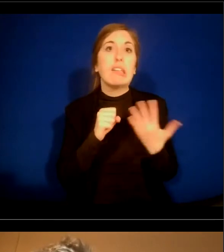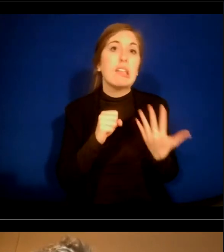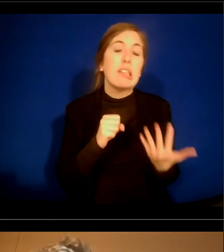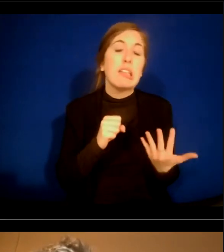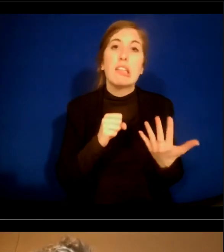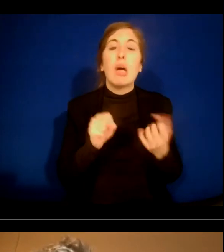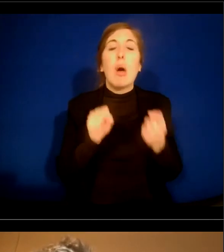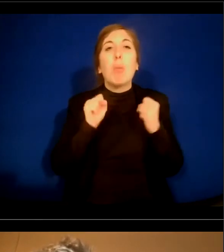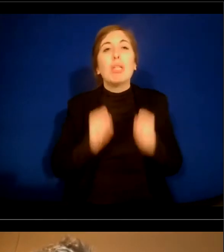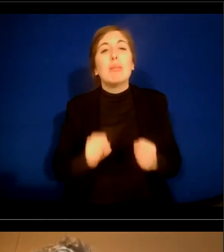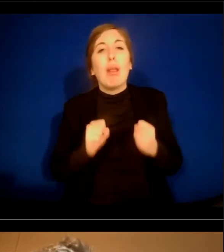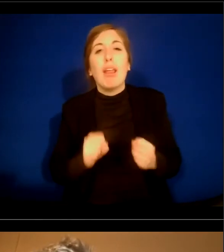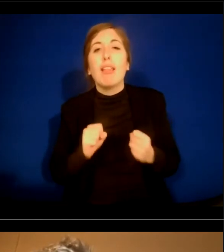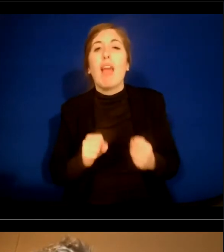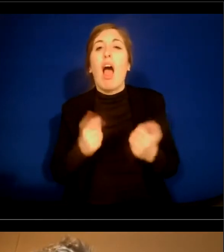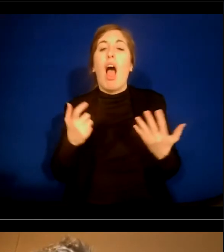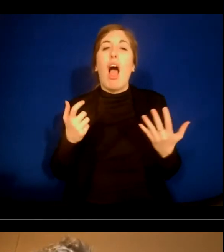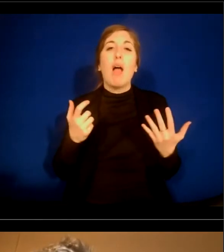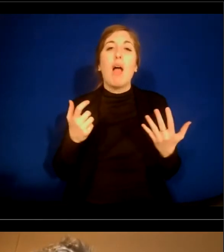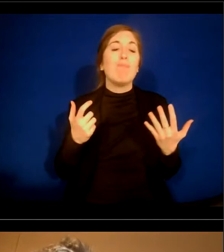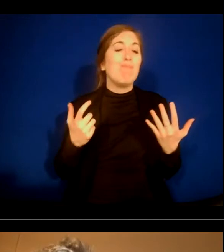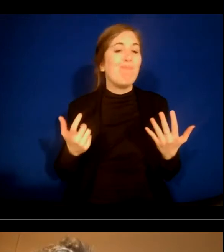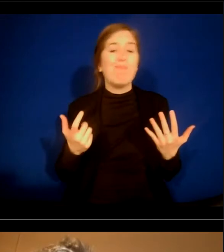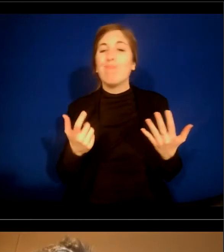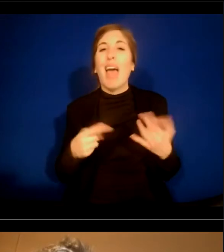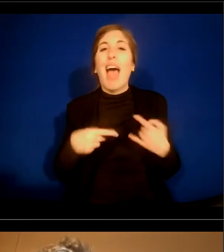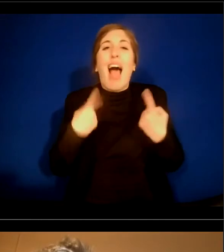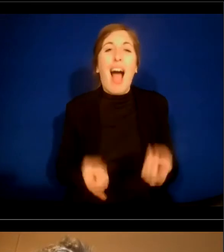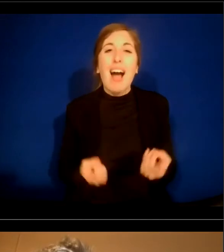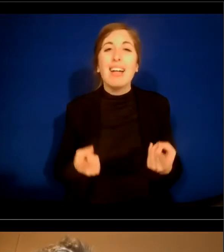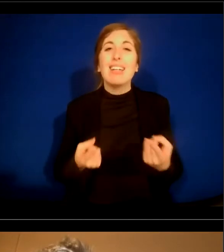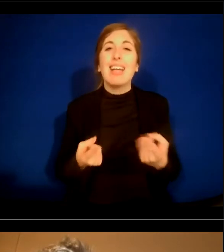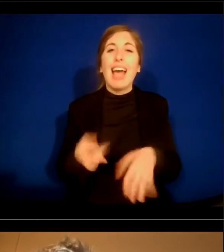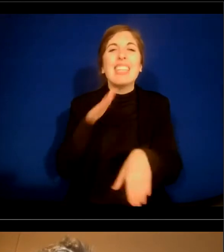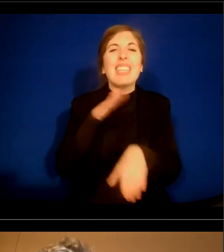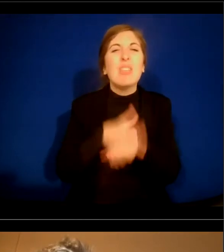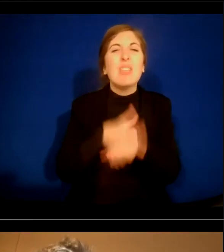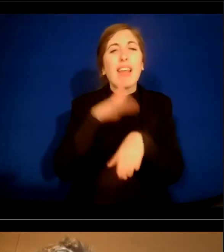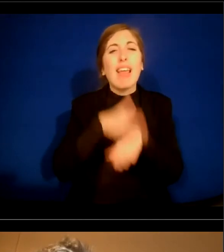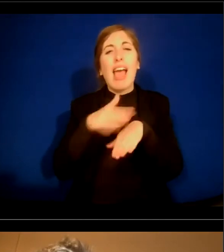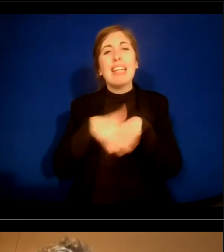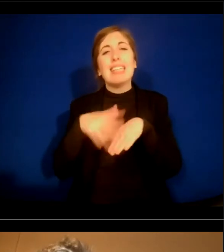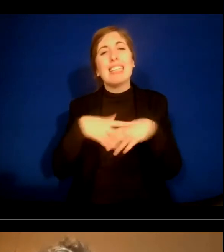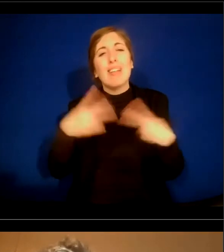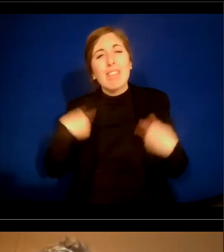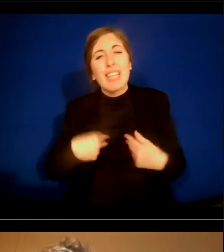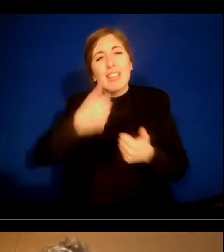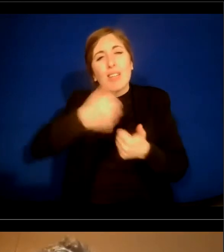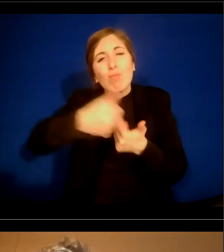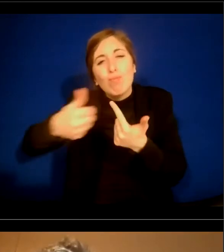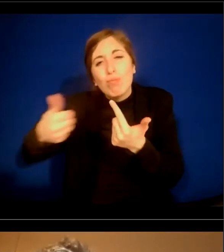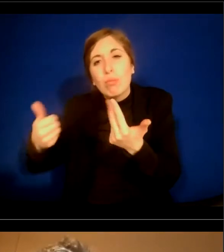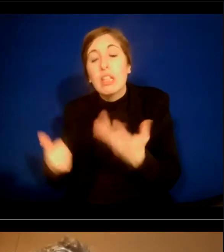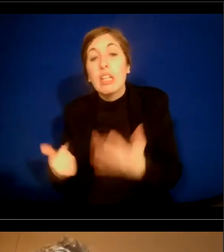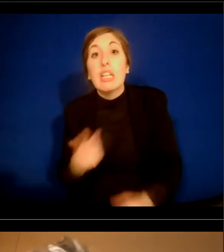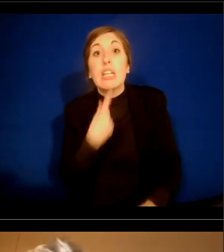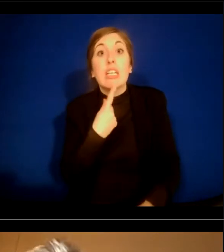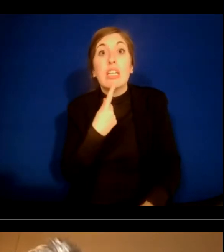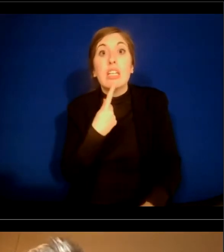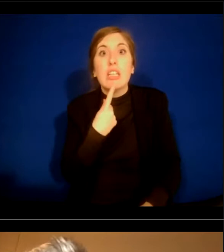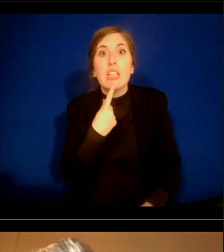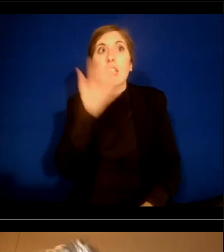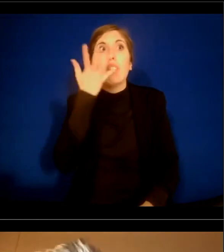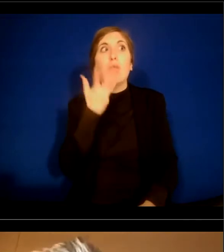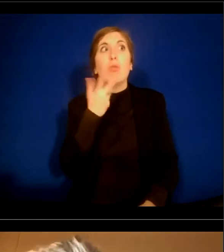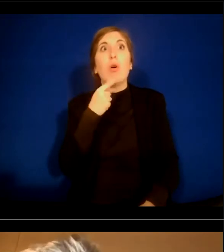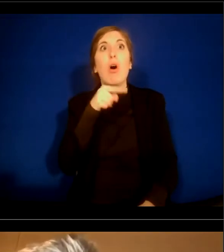insomma, i vissuti di chi poi magari si sente parlare in una lingua non